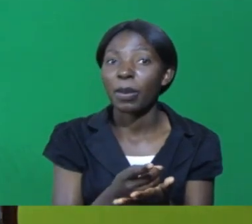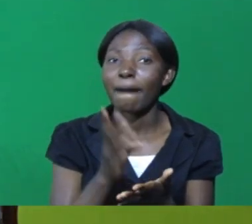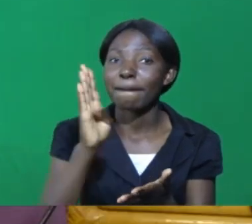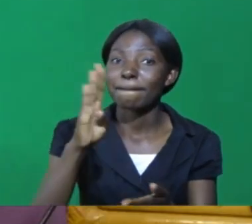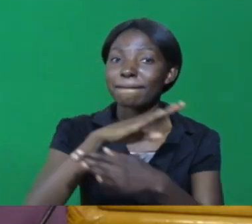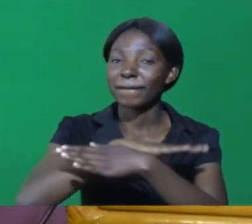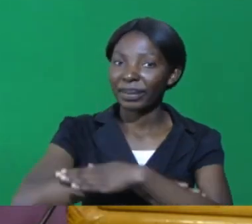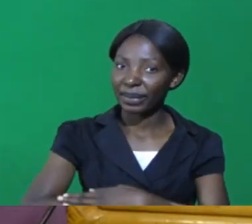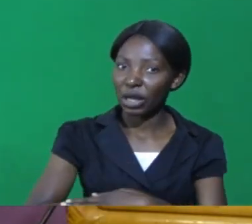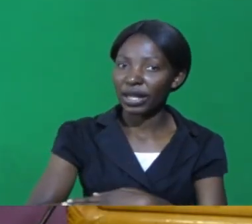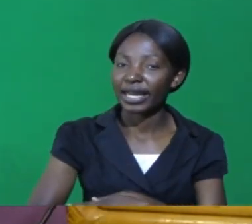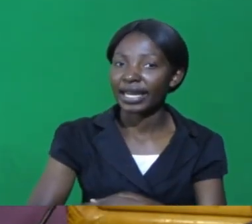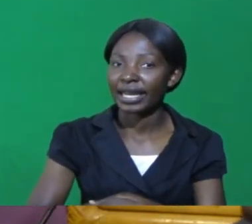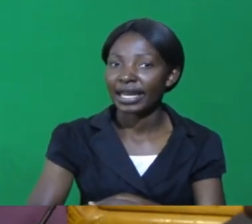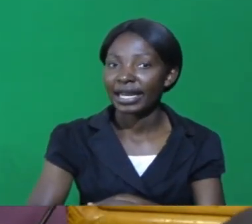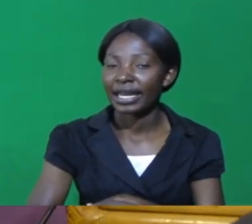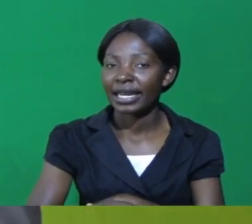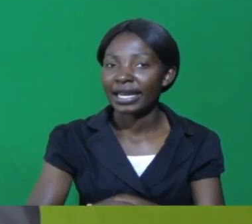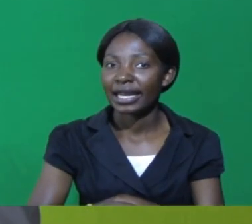hweBhabhironi. Right, hweBhabhironi.